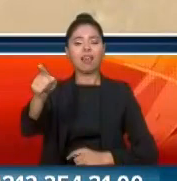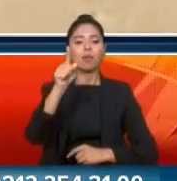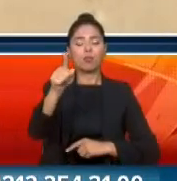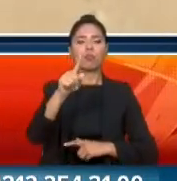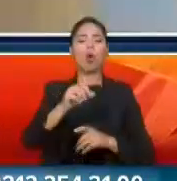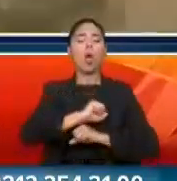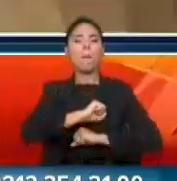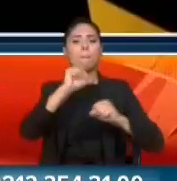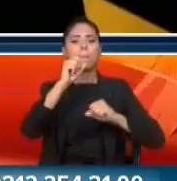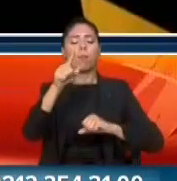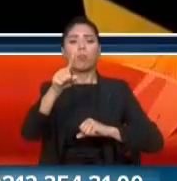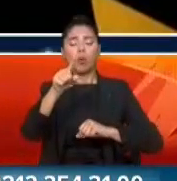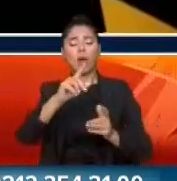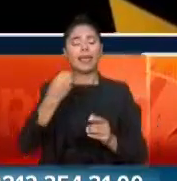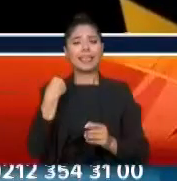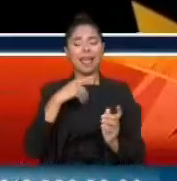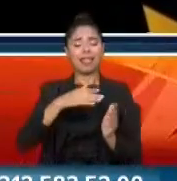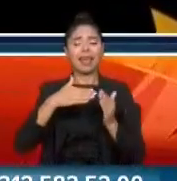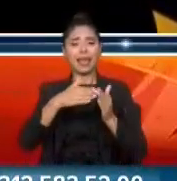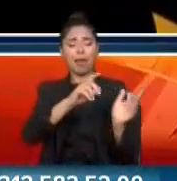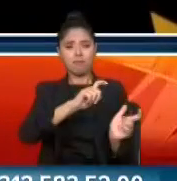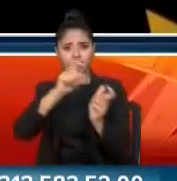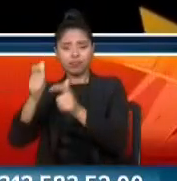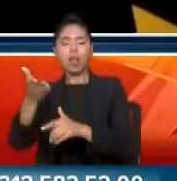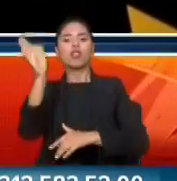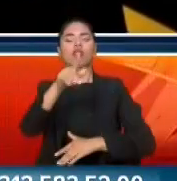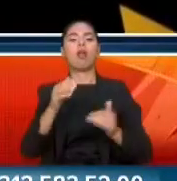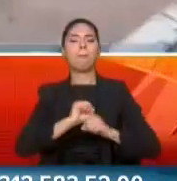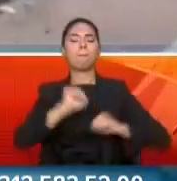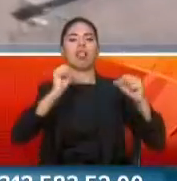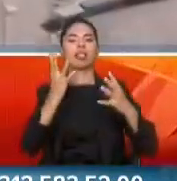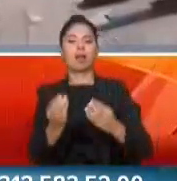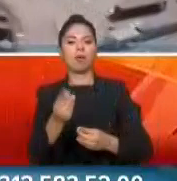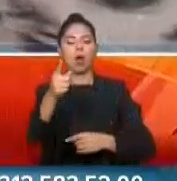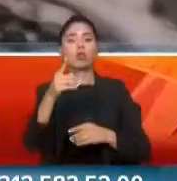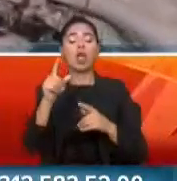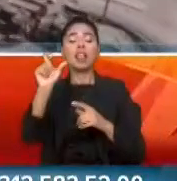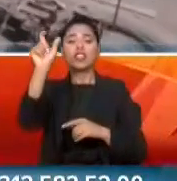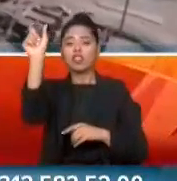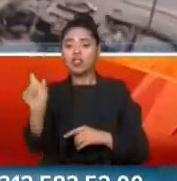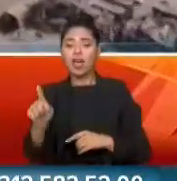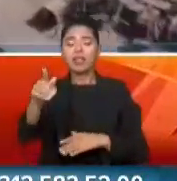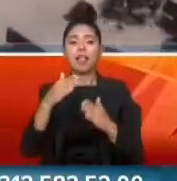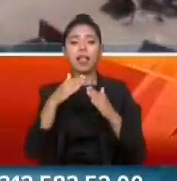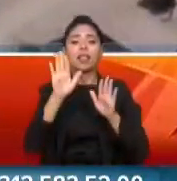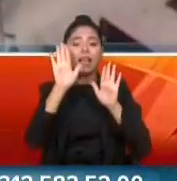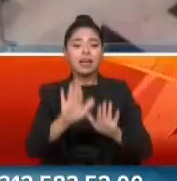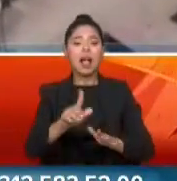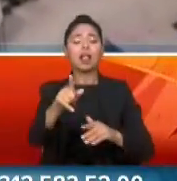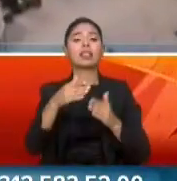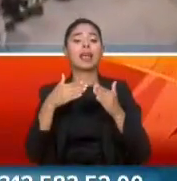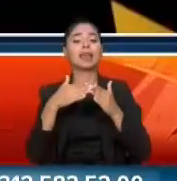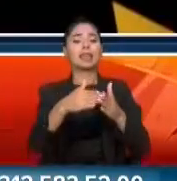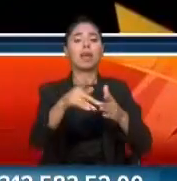o korkunç patlama oldu. Biz o sırada tam Kıbrıs açıklarındaydık. Bu haberi duyduk. Selvi'nin mahsur kaldığı gemi de o patlamada